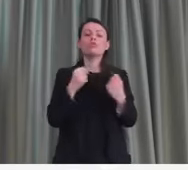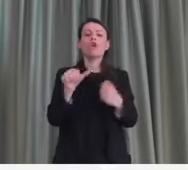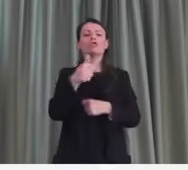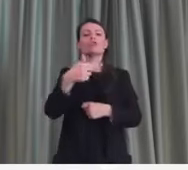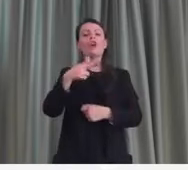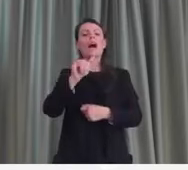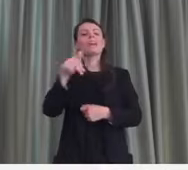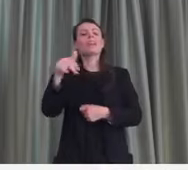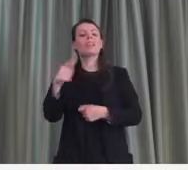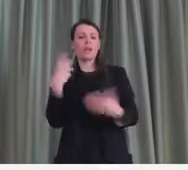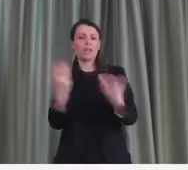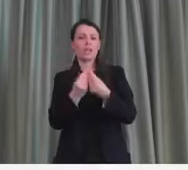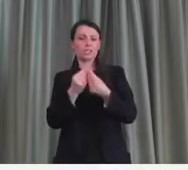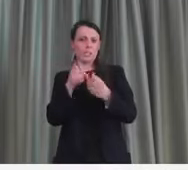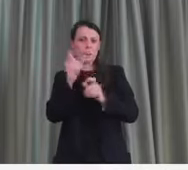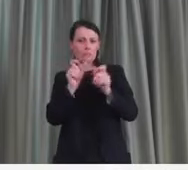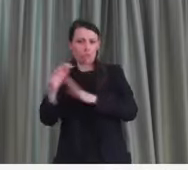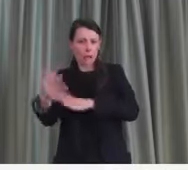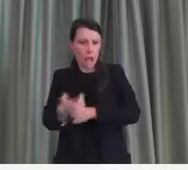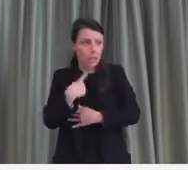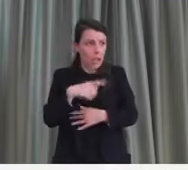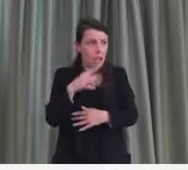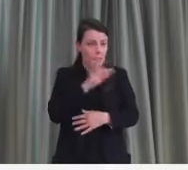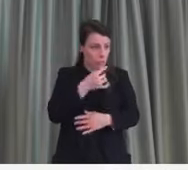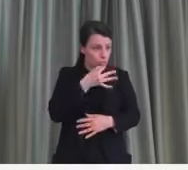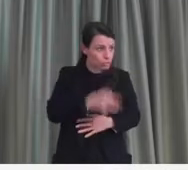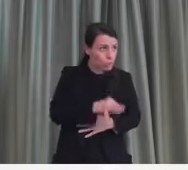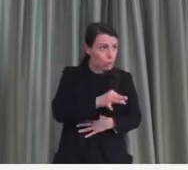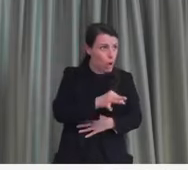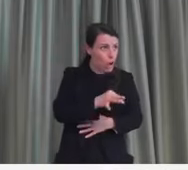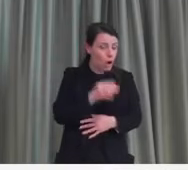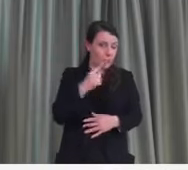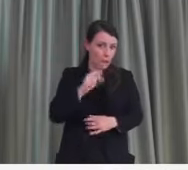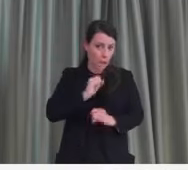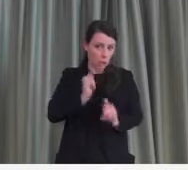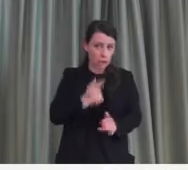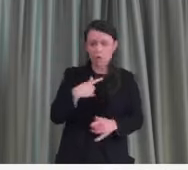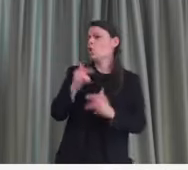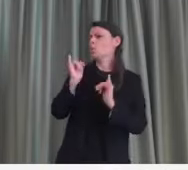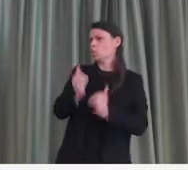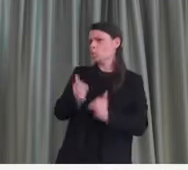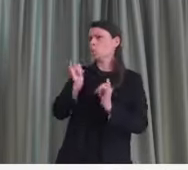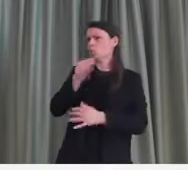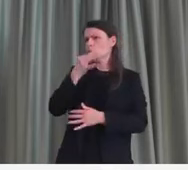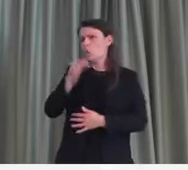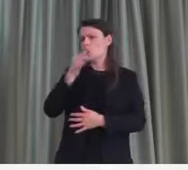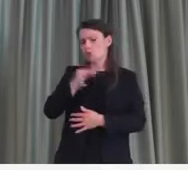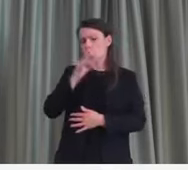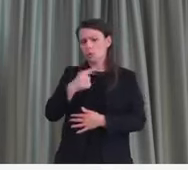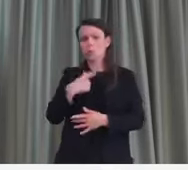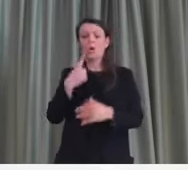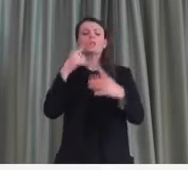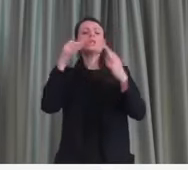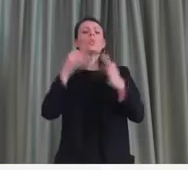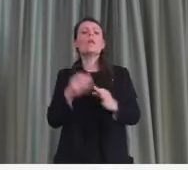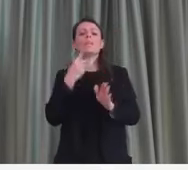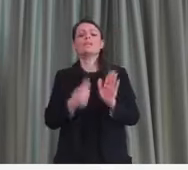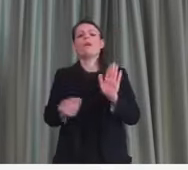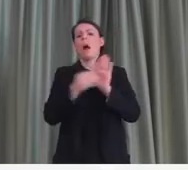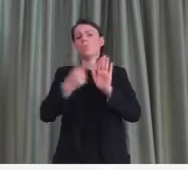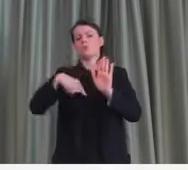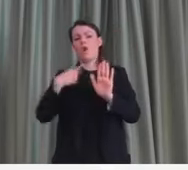quindi stabilito è possibile farlo immagino assolutamente sì aggiorneremo la app con anche